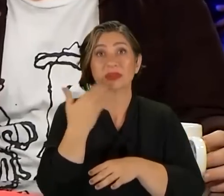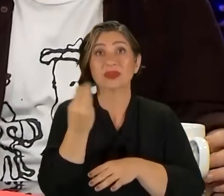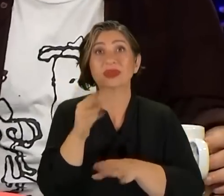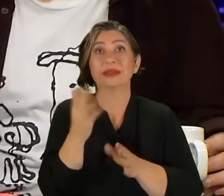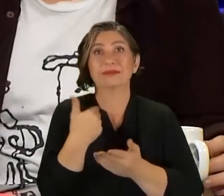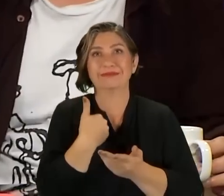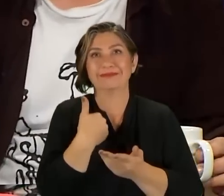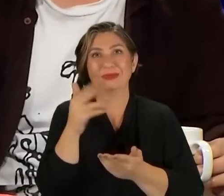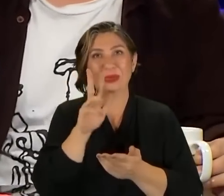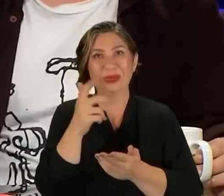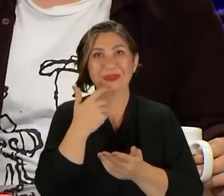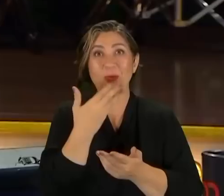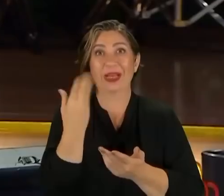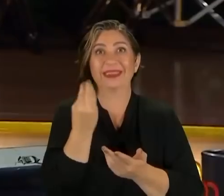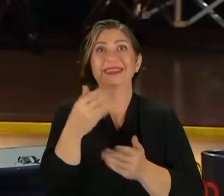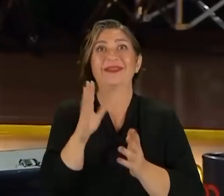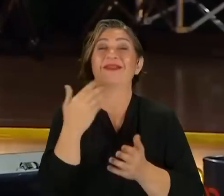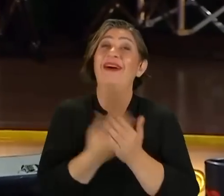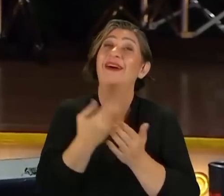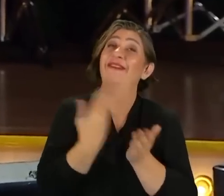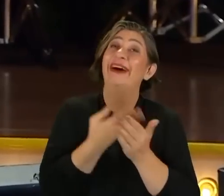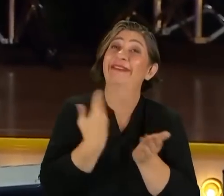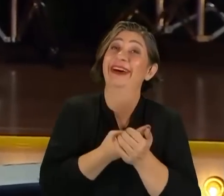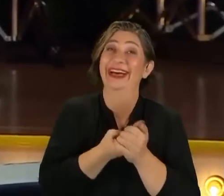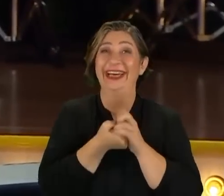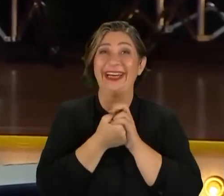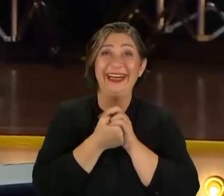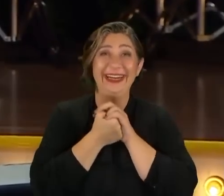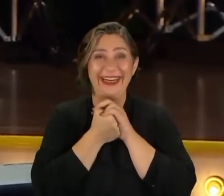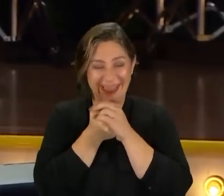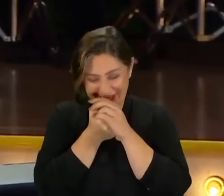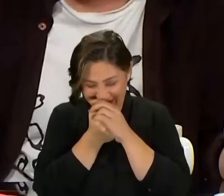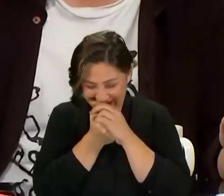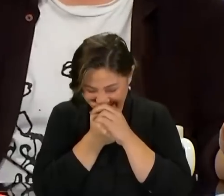deyip duruyorsunuz ama çok genç değilim. Yani. Vah vah vah.